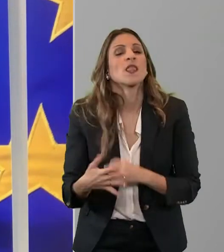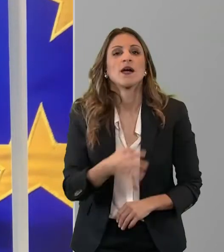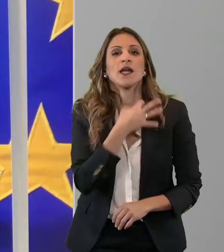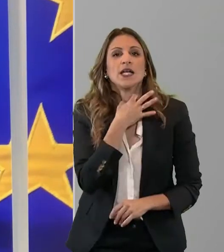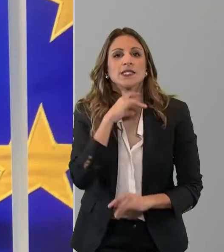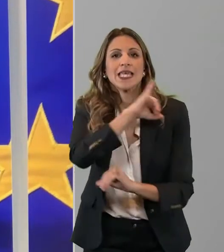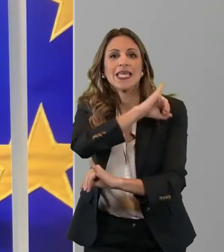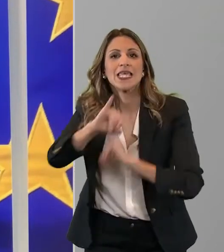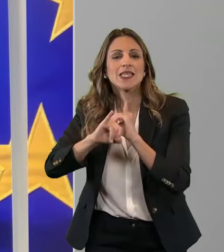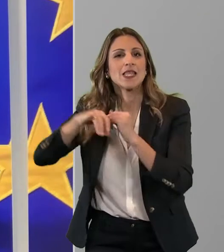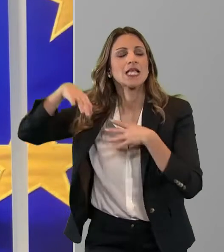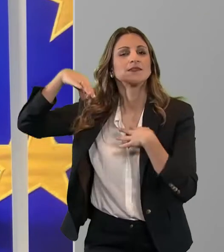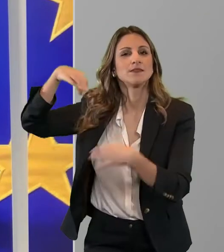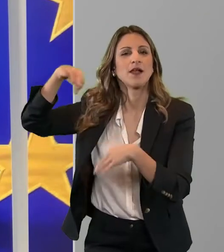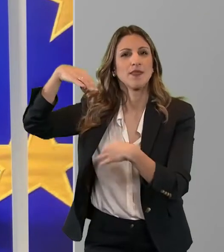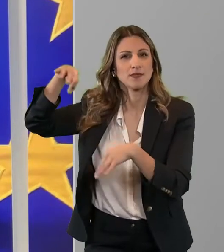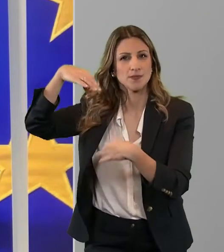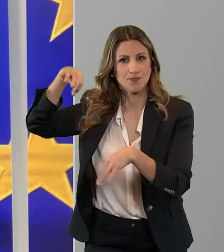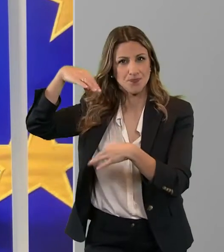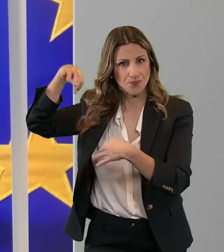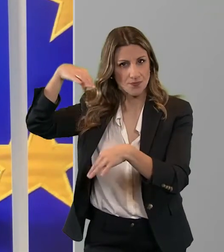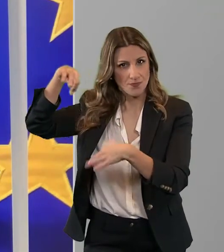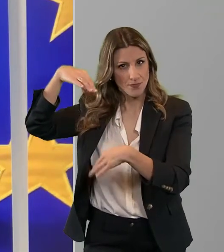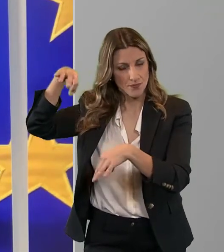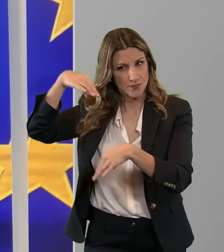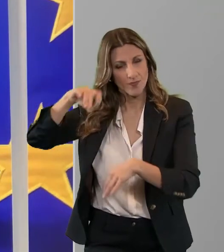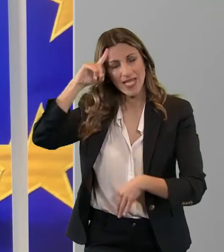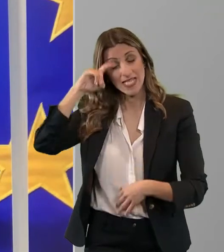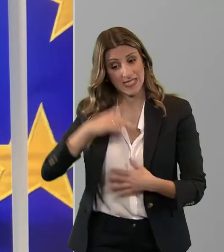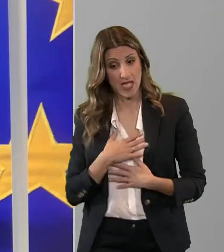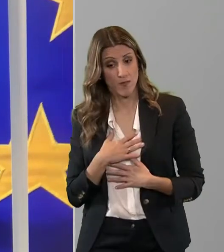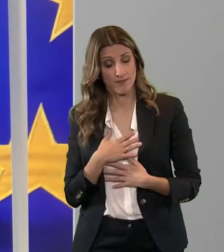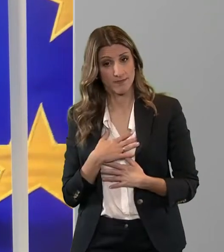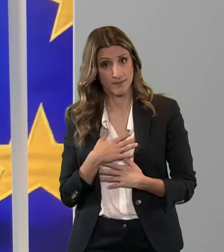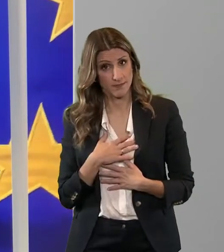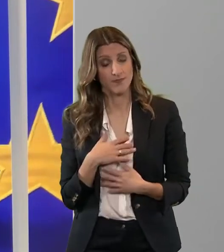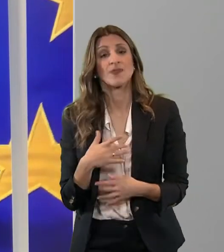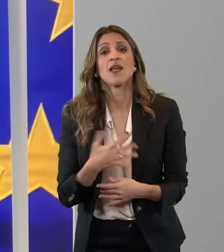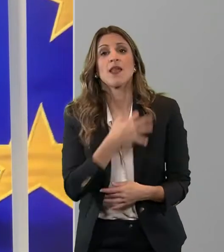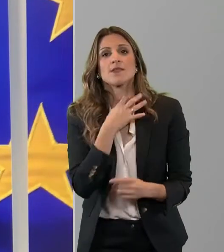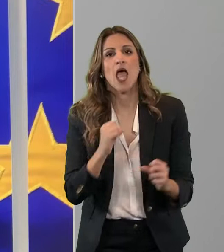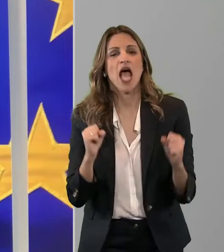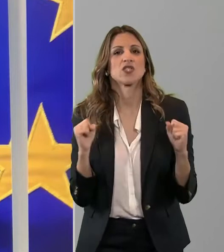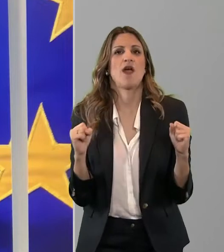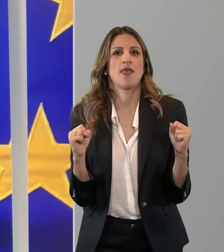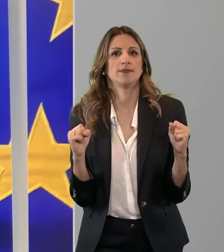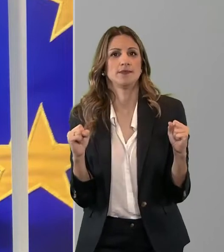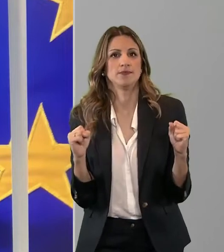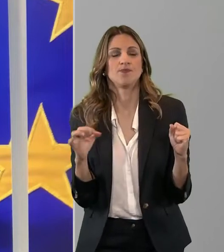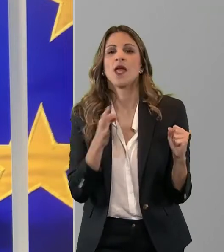ηλεκτρονικές πλατφόρμες. Και είναι κοινή διαπίστωση ότι χρειαζόμαστε περισσότερη ασφάλεια και